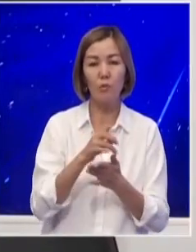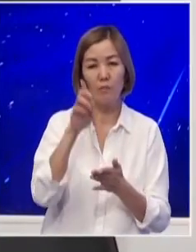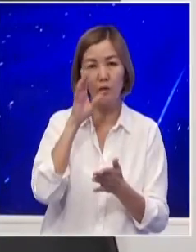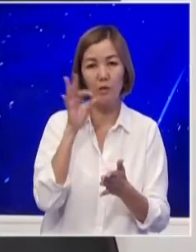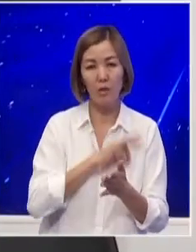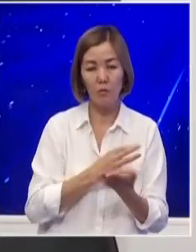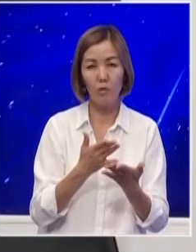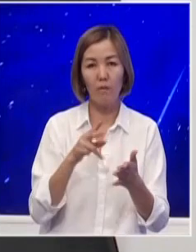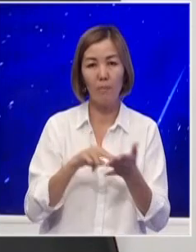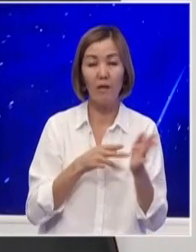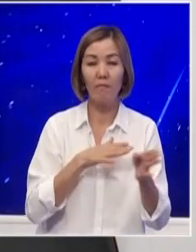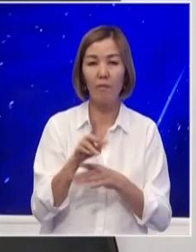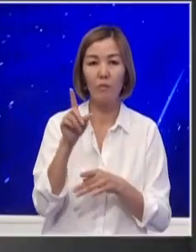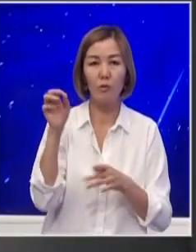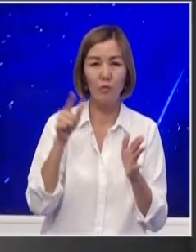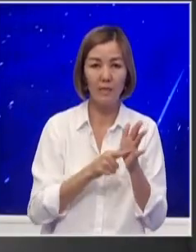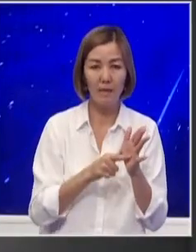государства. План выполнен на